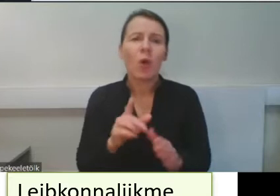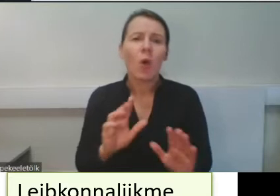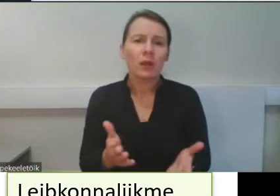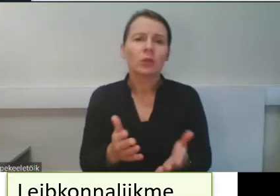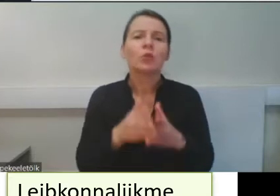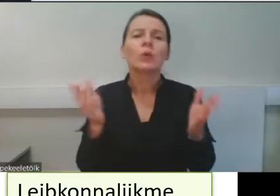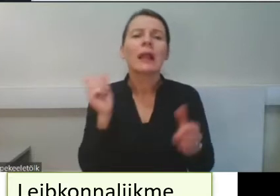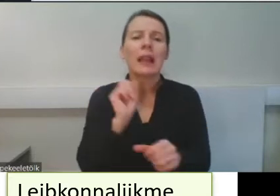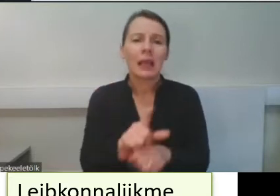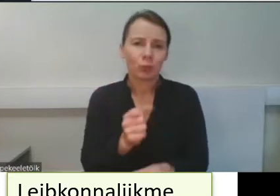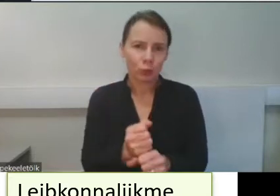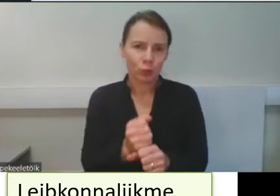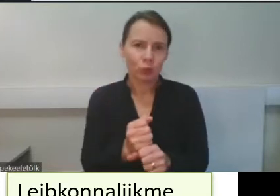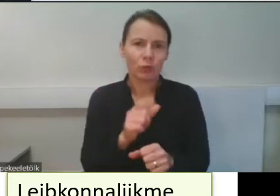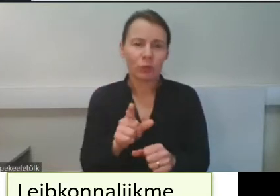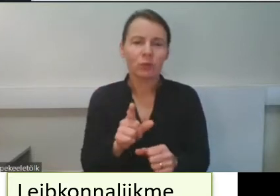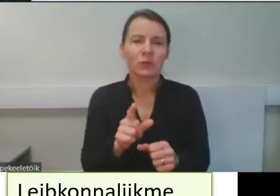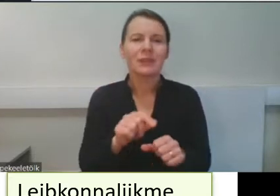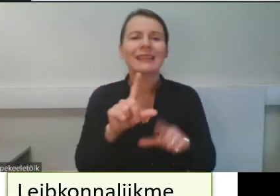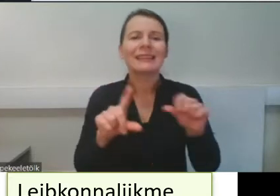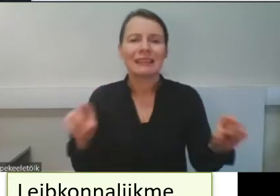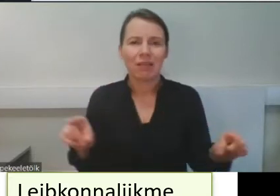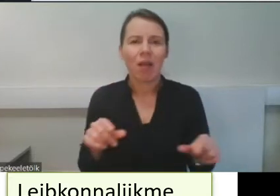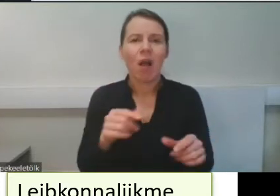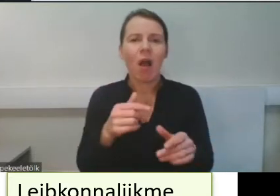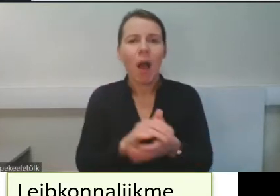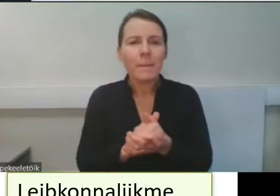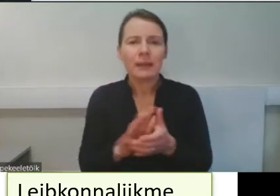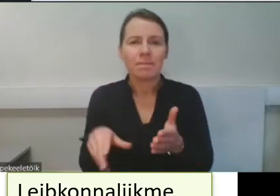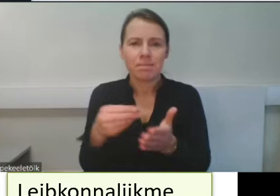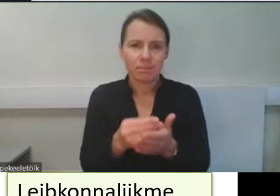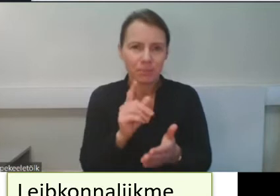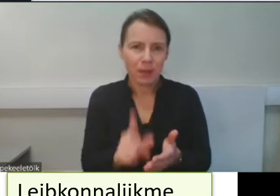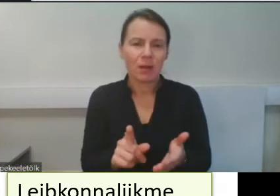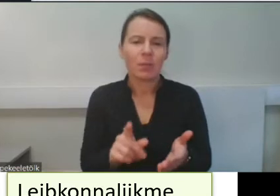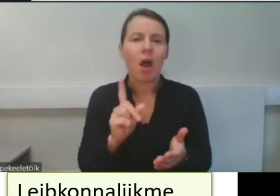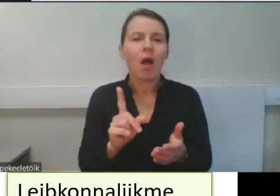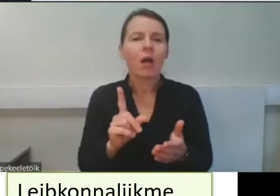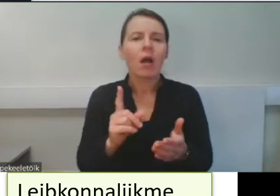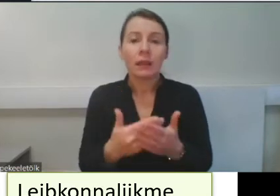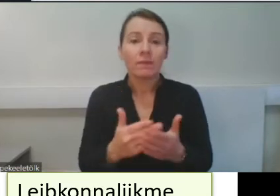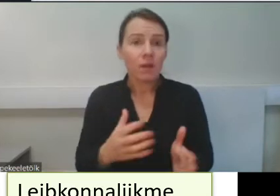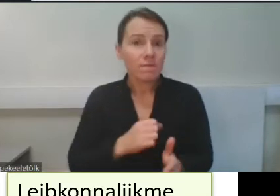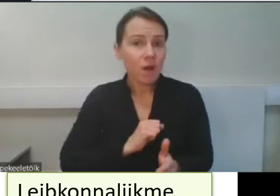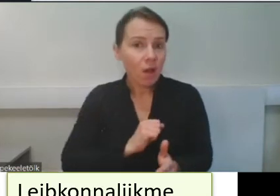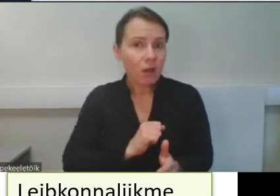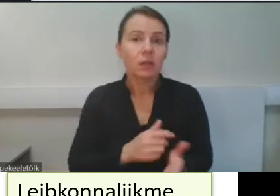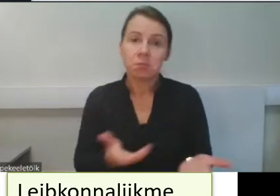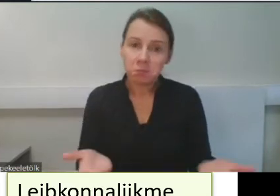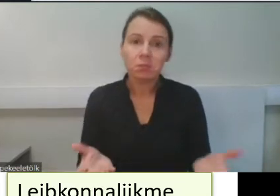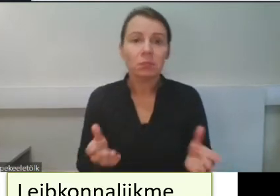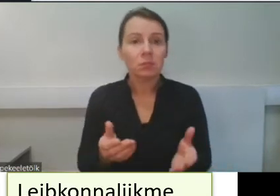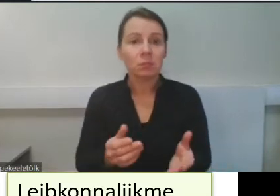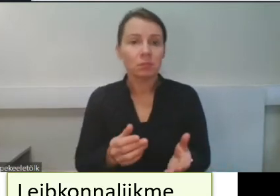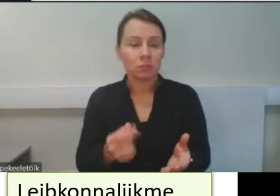jaoks. Et näiteks ongi see, et inimene ütleb, et on kõrvalabi vajadus, et siis põhjendada, et meil on näiteks vaja suuremat